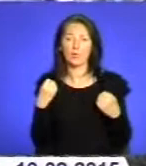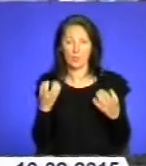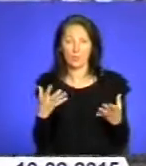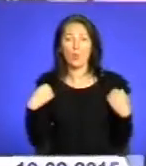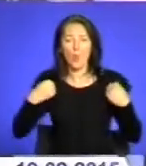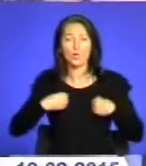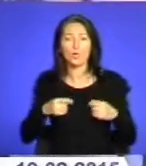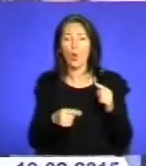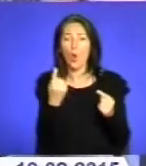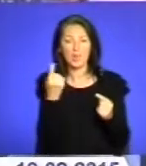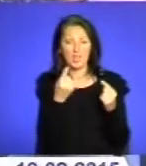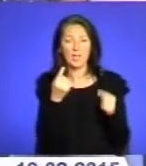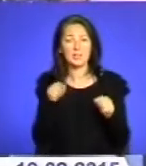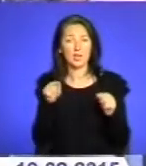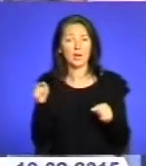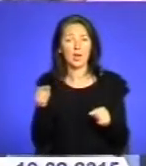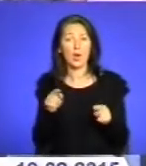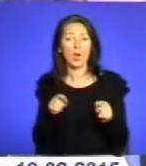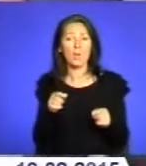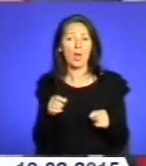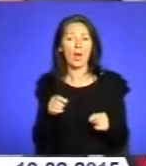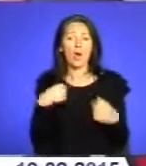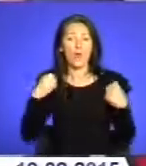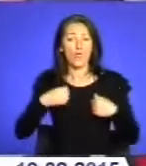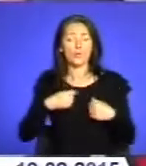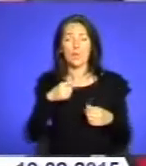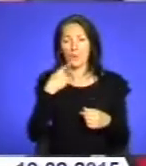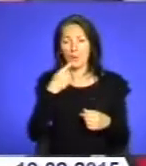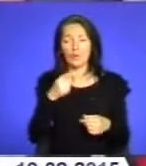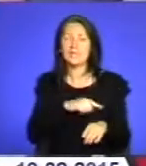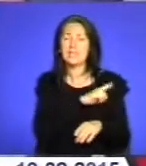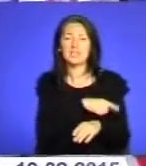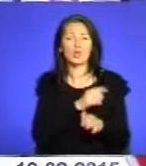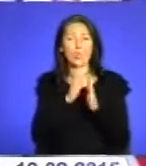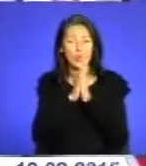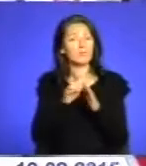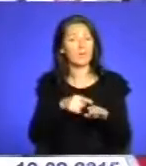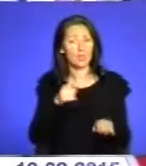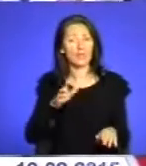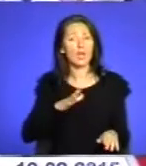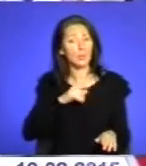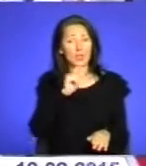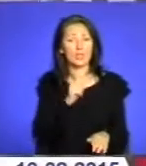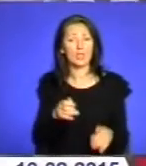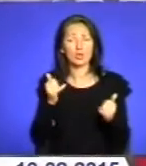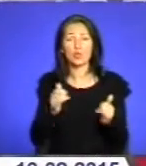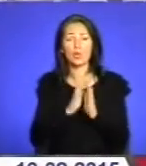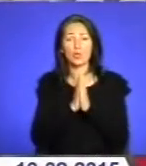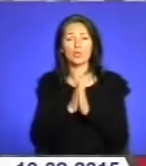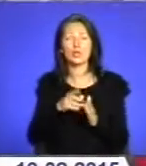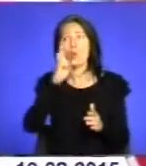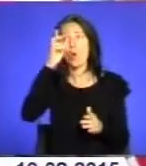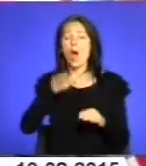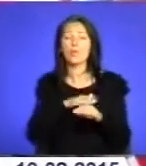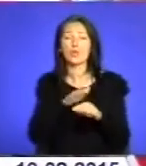формі. Зізнаються, силу молитви кожен з них відчував, будучи на передовій. Тому нині просять у Бога милості до побратимів, які ще на